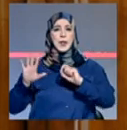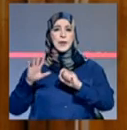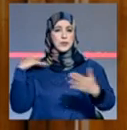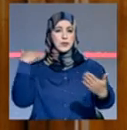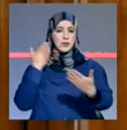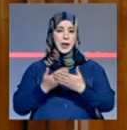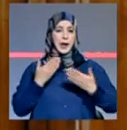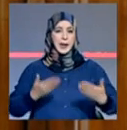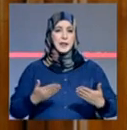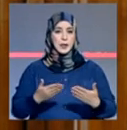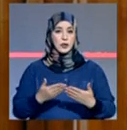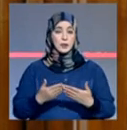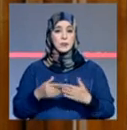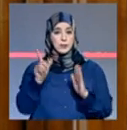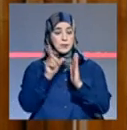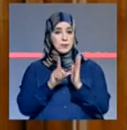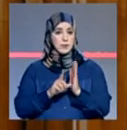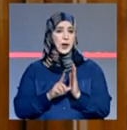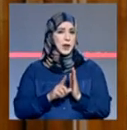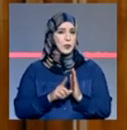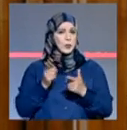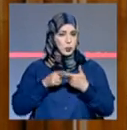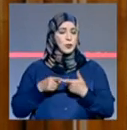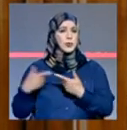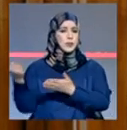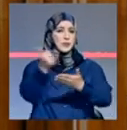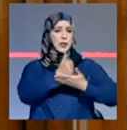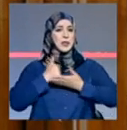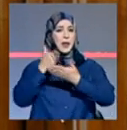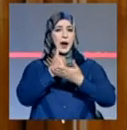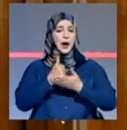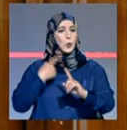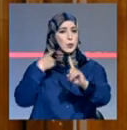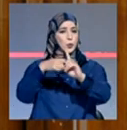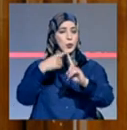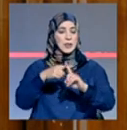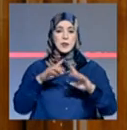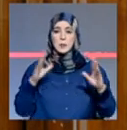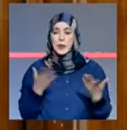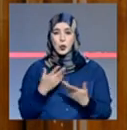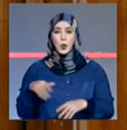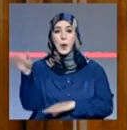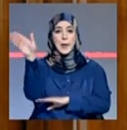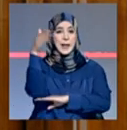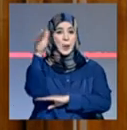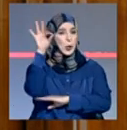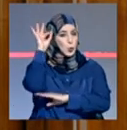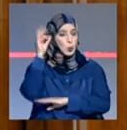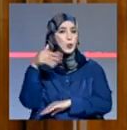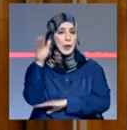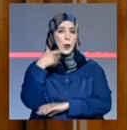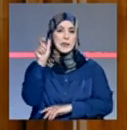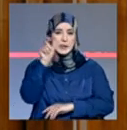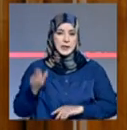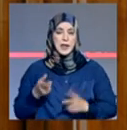حد اليوم مشرف والتعاون المثمر بين تونس وإيطاليا